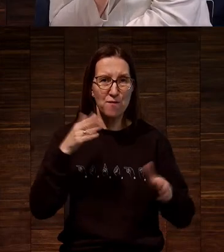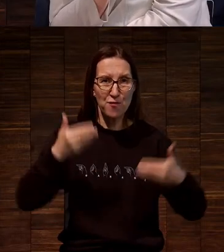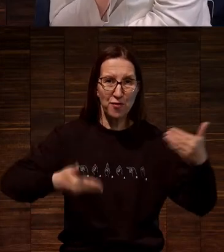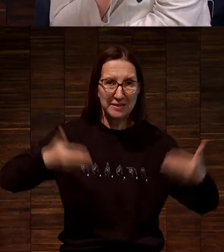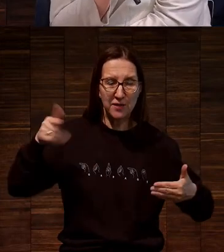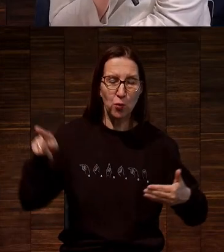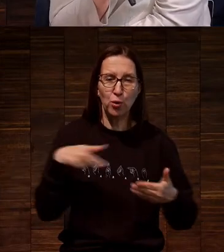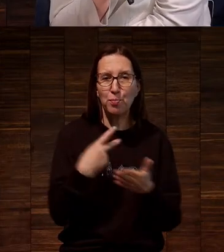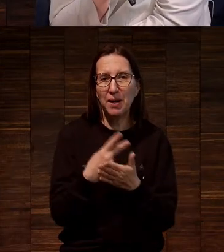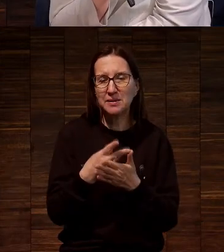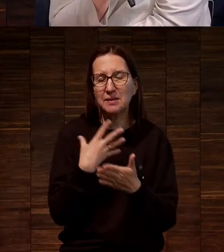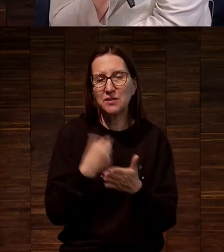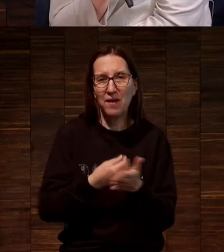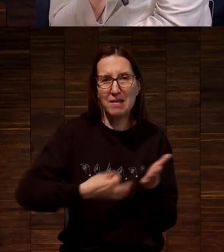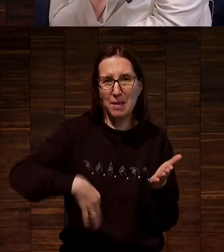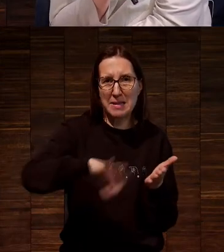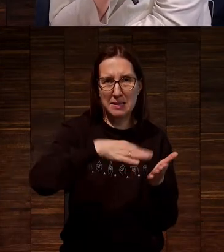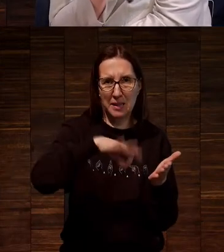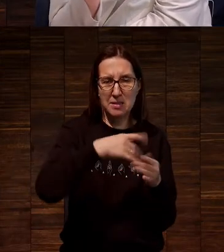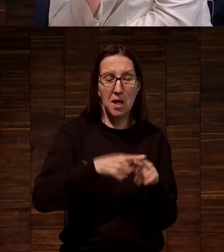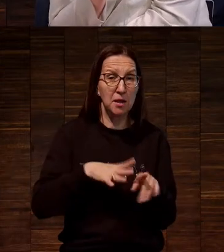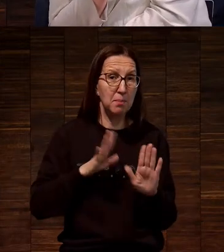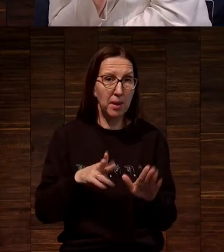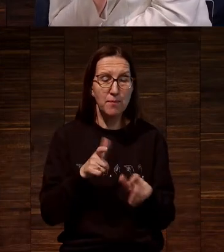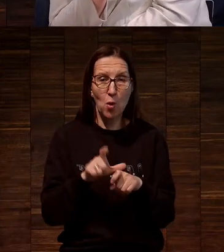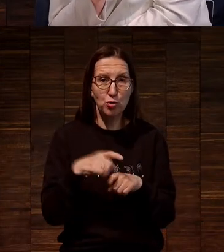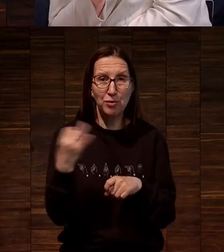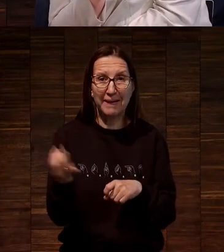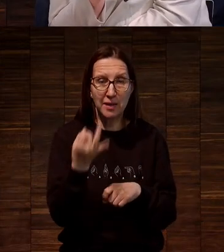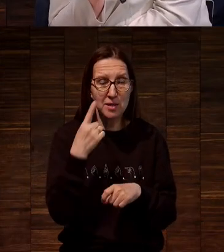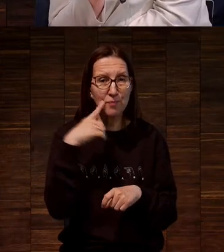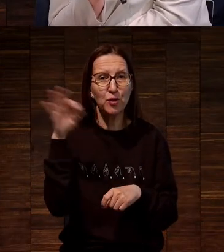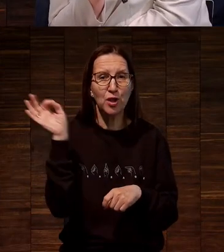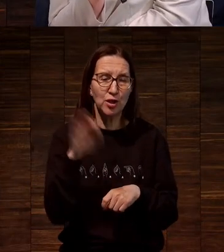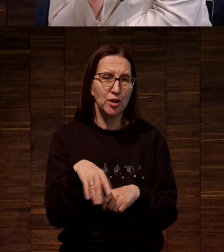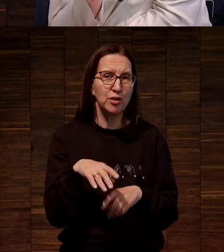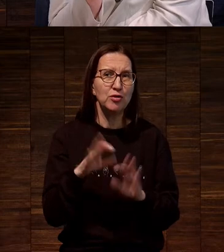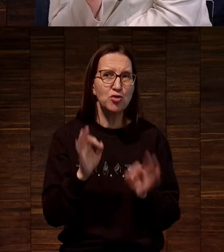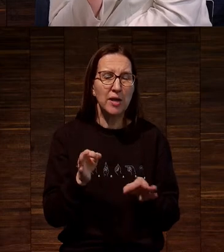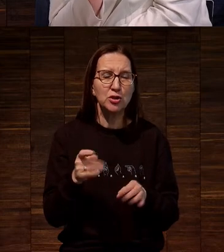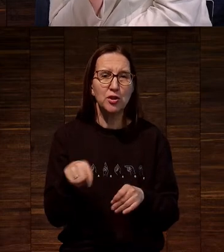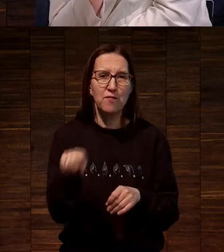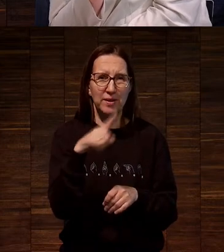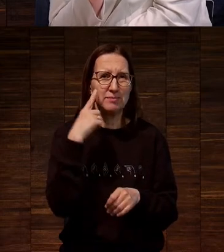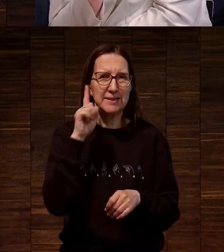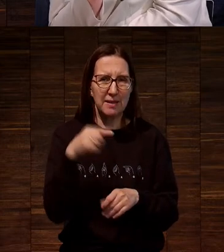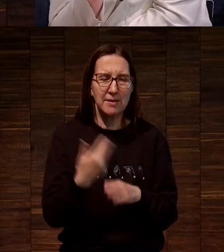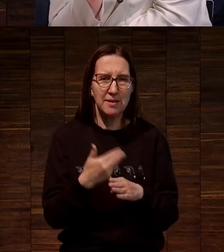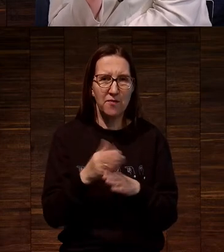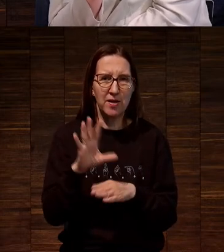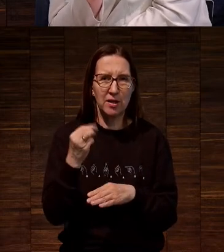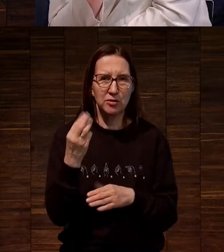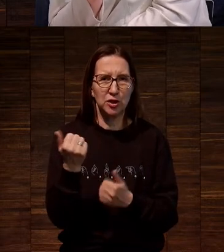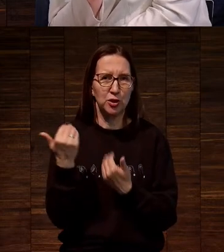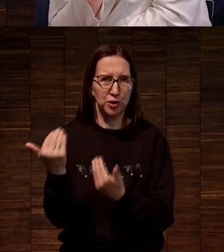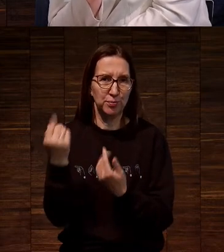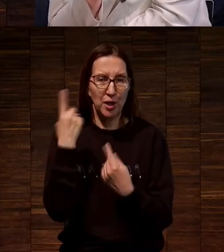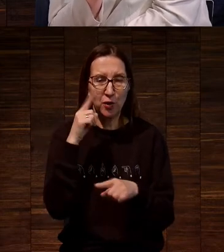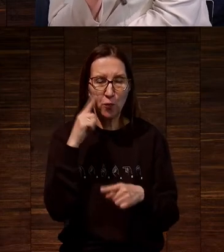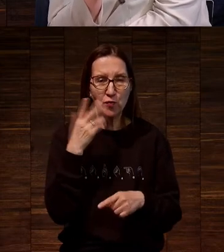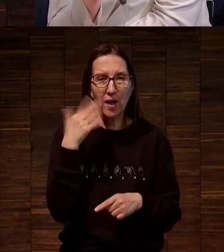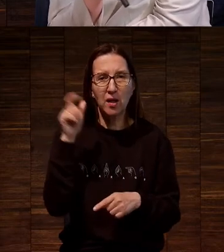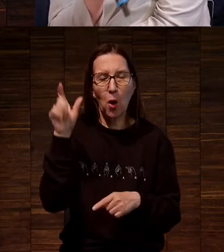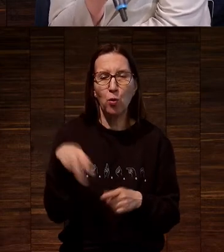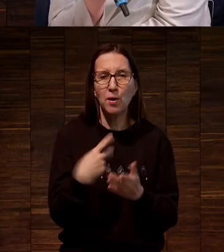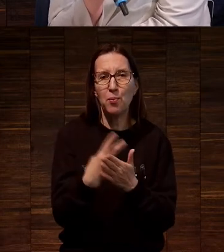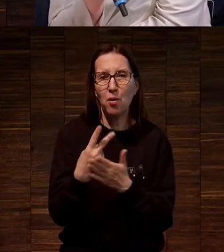он показал свои эскизы. Это было довольно любопытно, потому что чаще всего, наверняка вы знаете работы Саши, когда